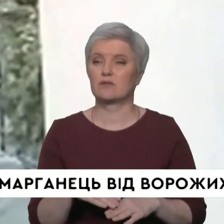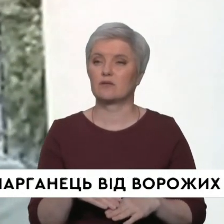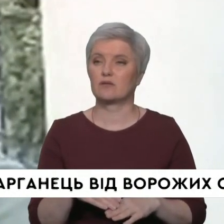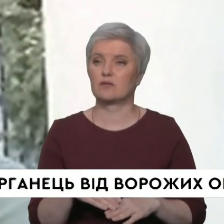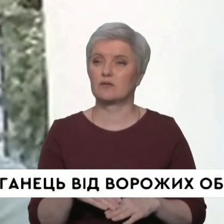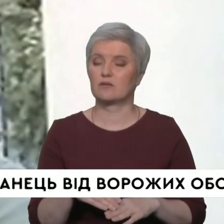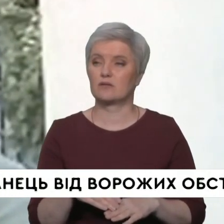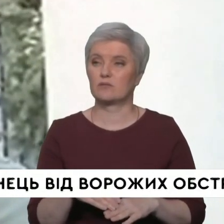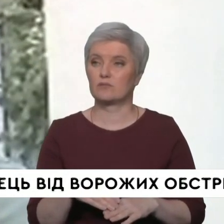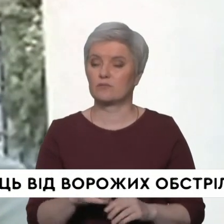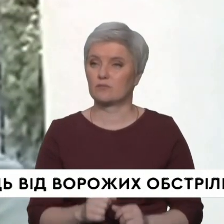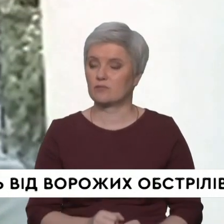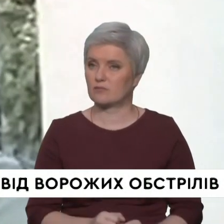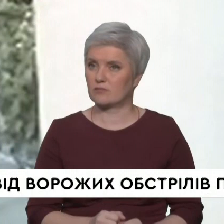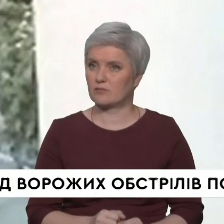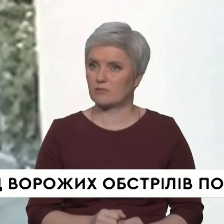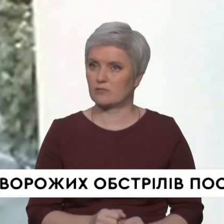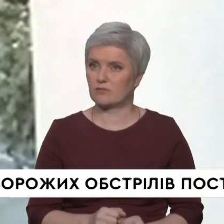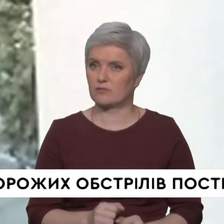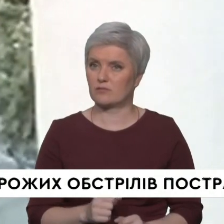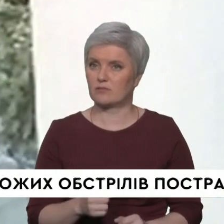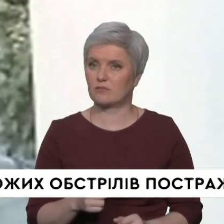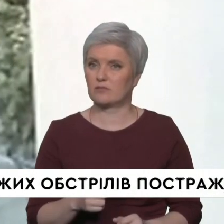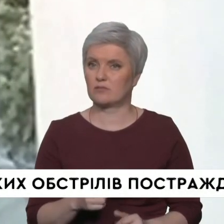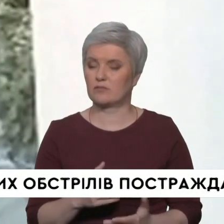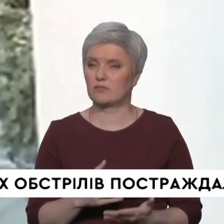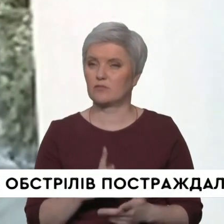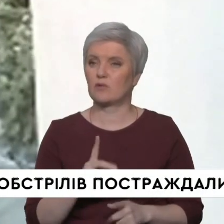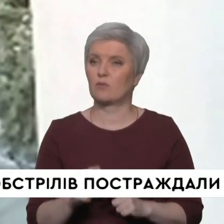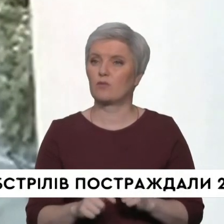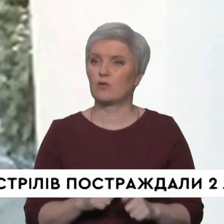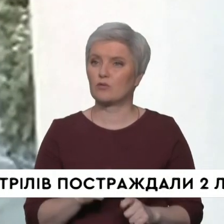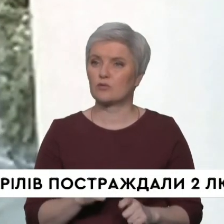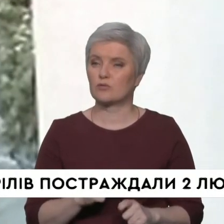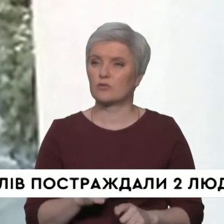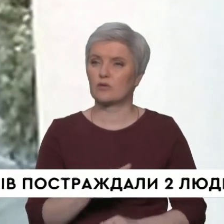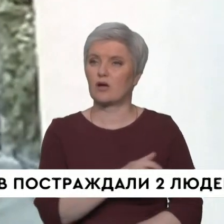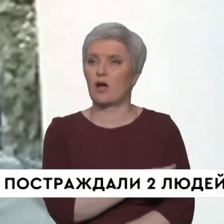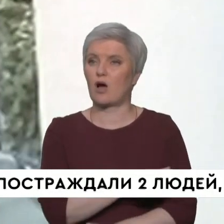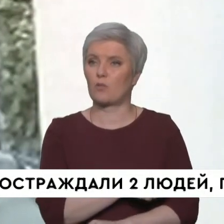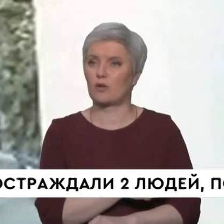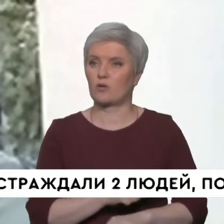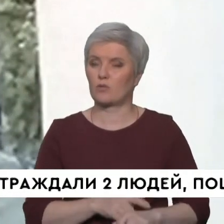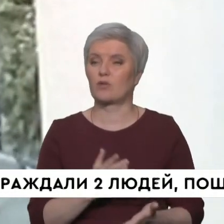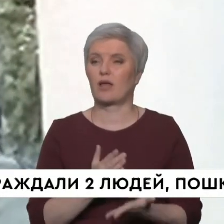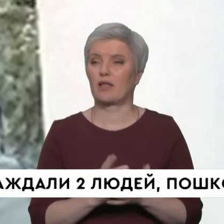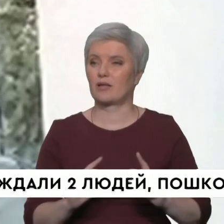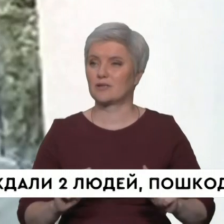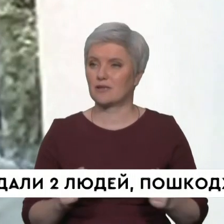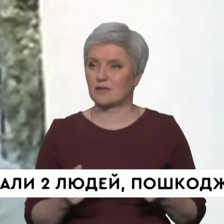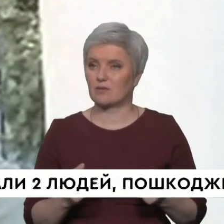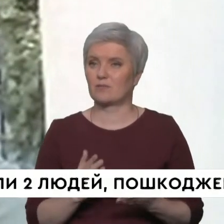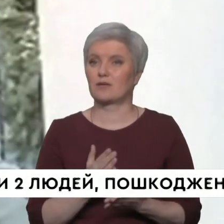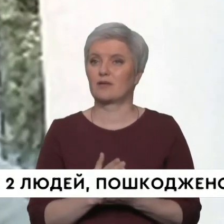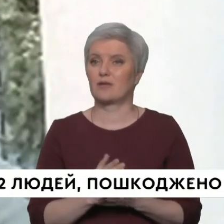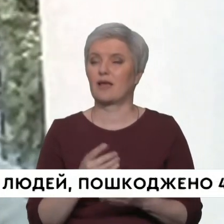Відпрацьовано ніяке вирішення порушити умови комендантської години. Тому все йде за планом. Так, є затримання, так, вони